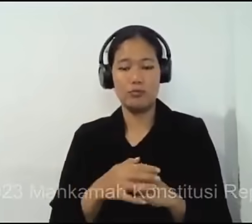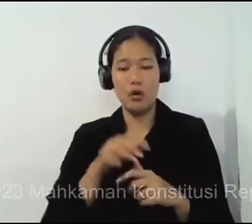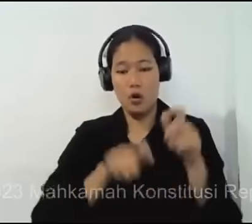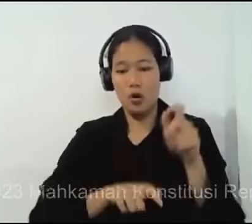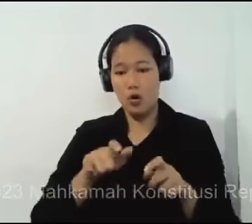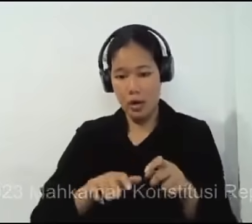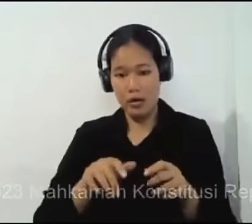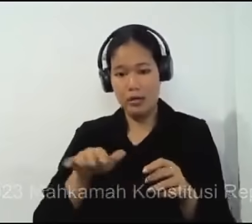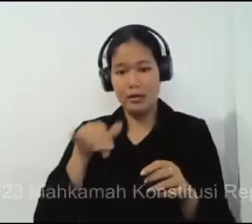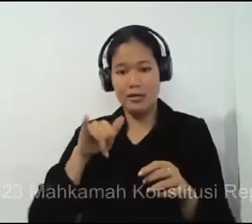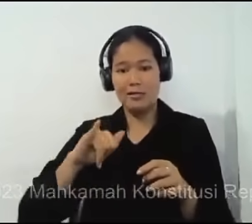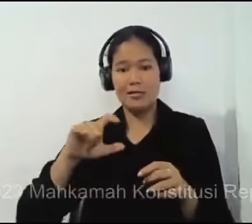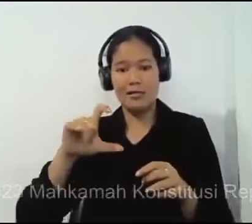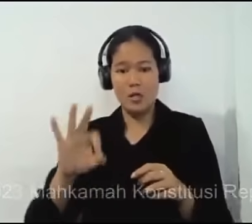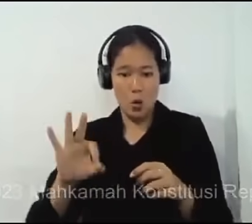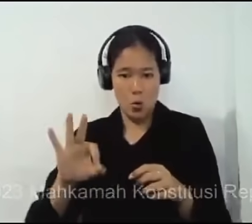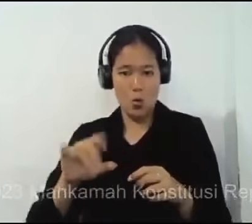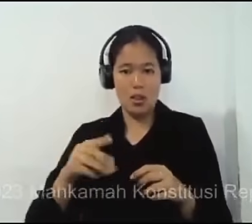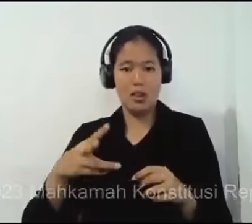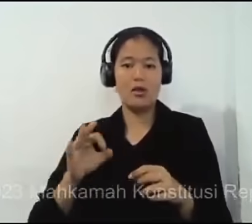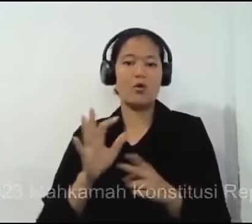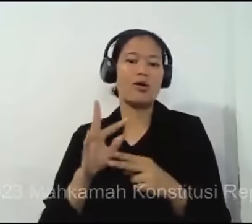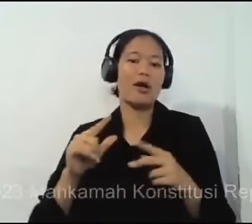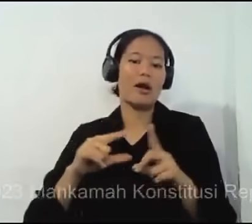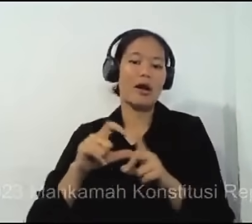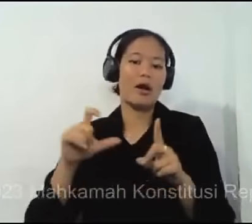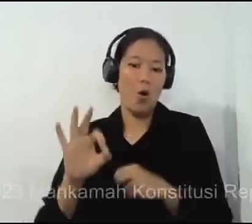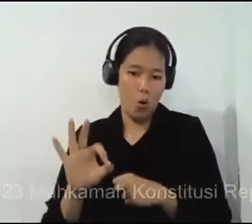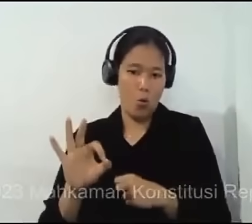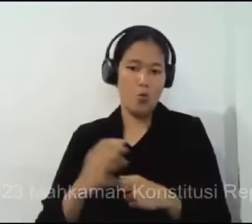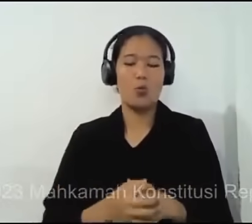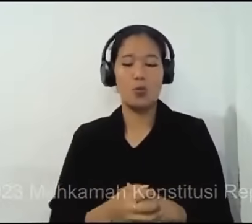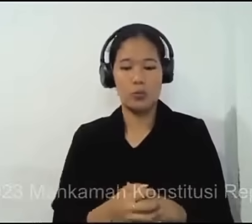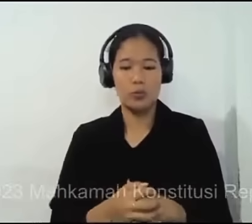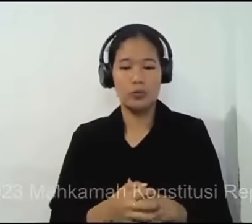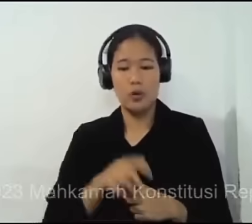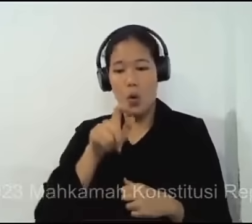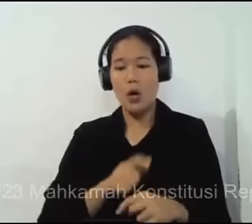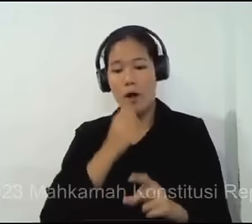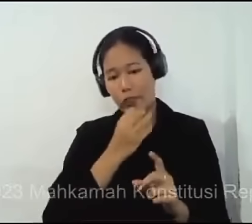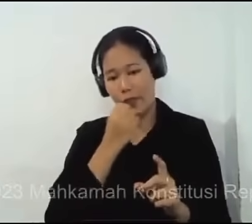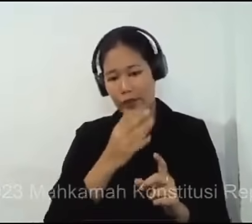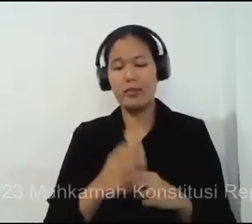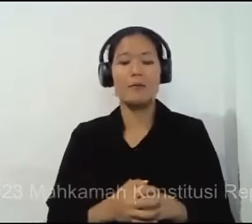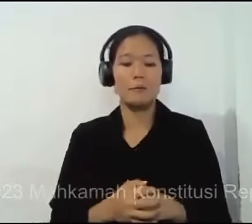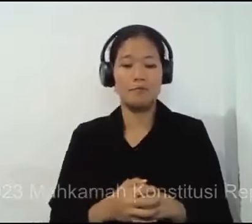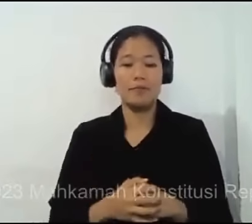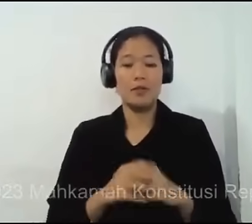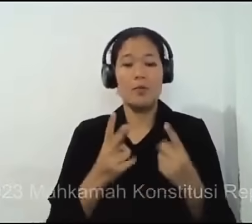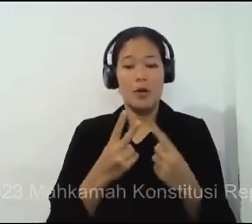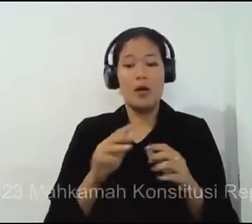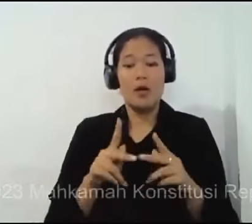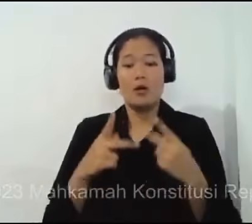Z Leonardo jagardo simanjunta advokat 12 komite